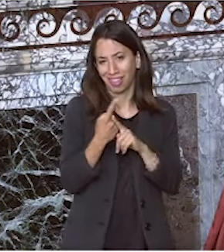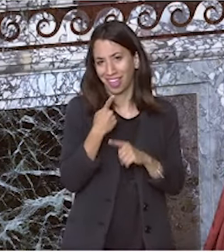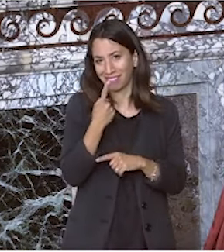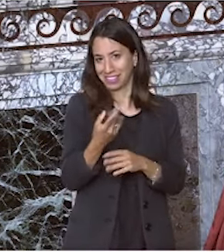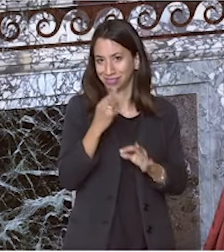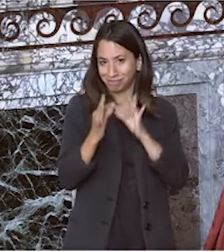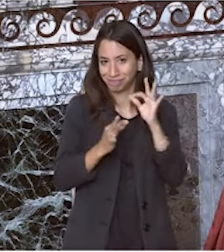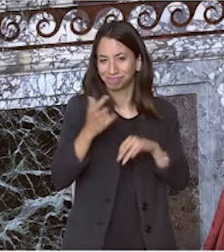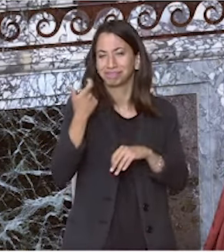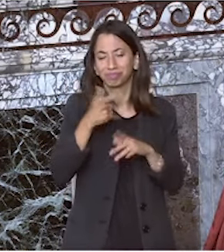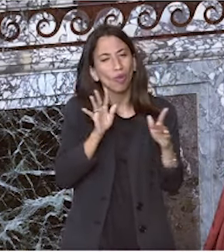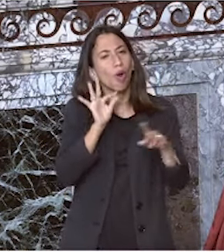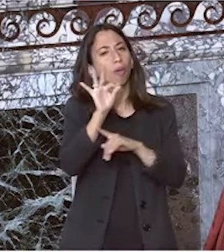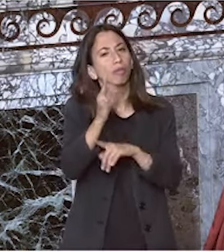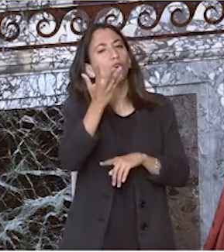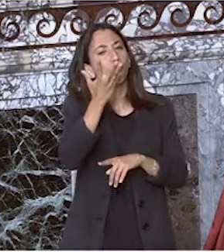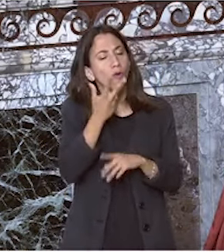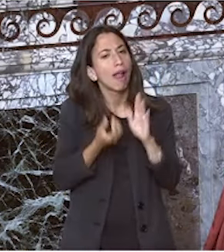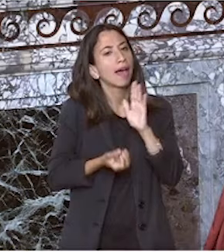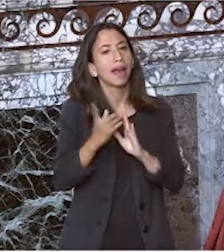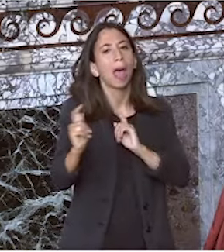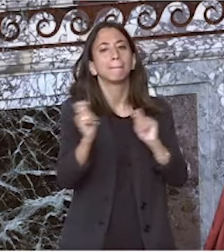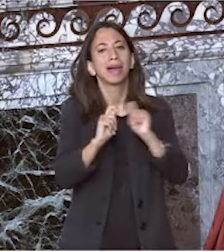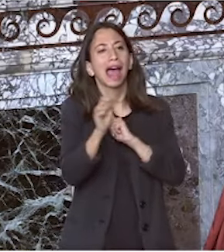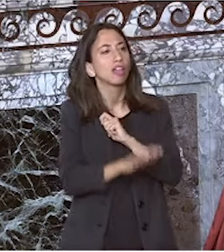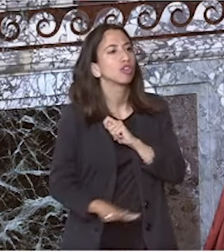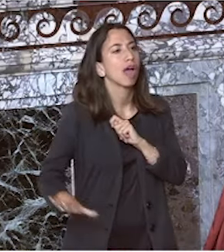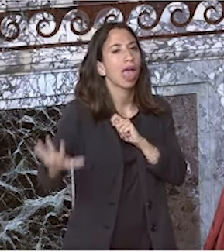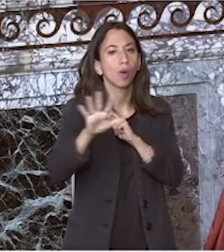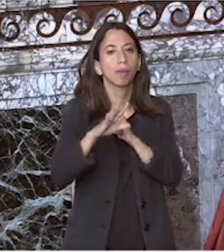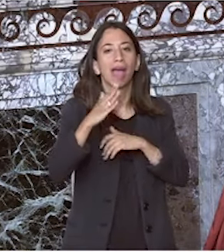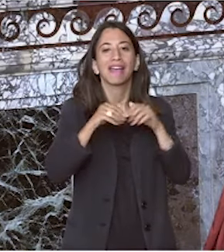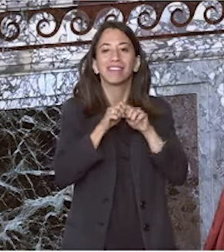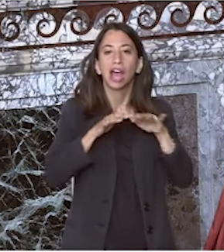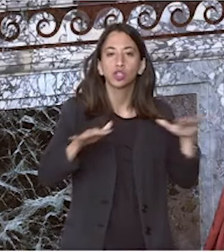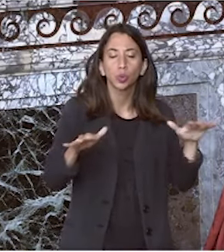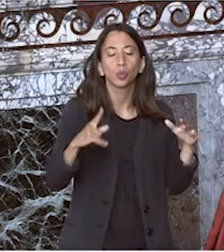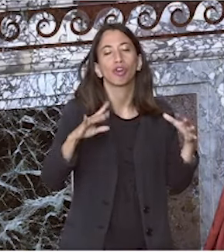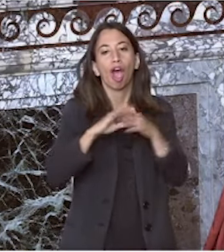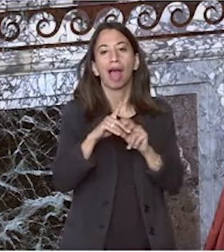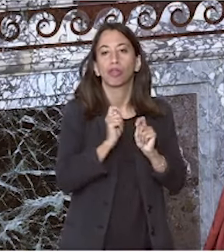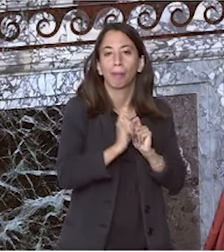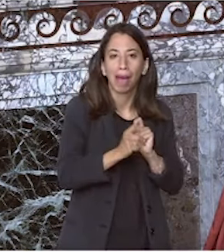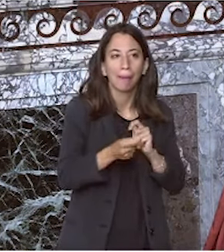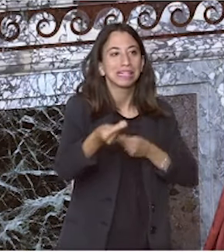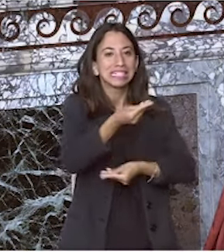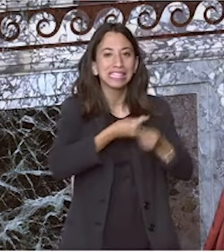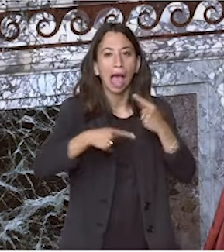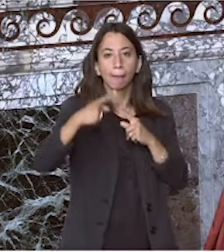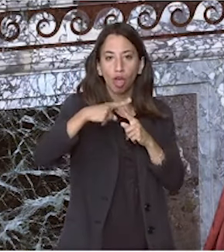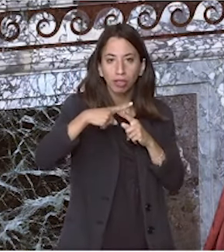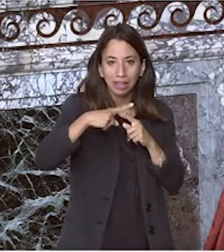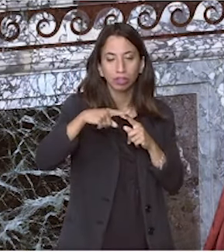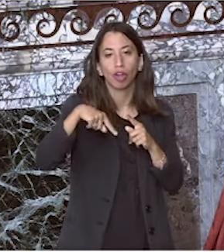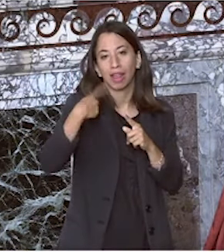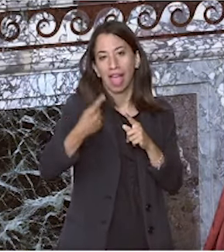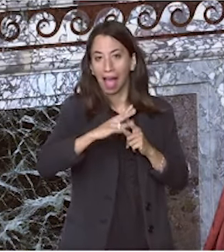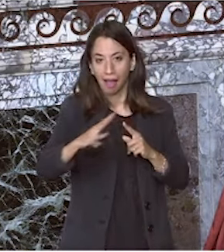per dotare il mercato europeo di infrastrutture alla frontiera in materia di pagamenti, di scambi di titoli e di